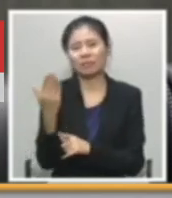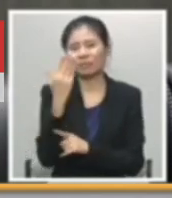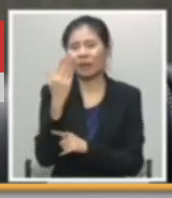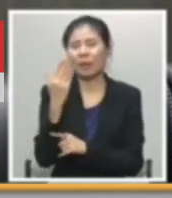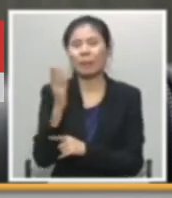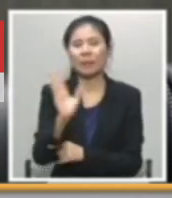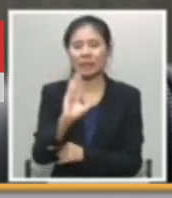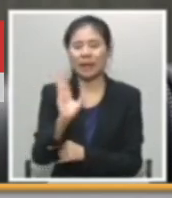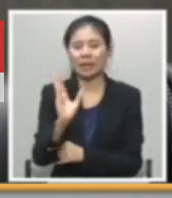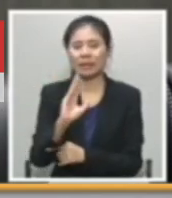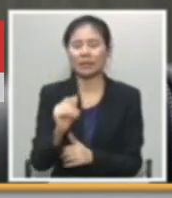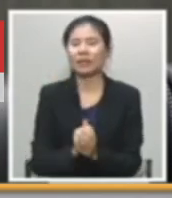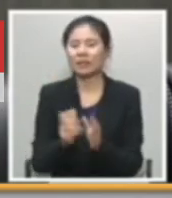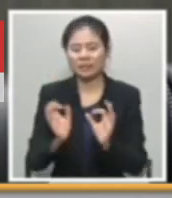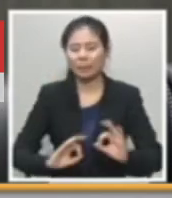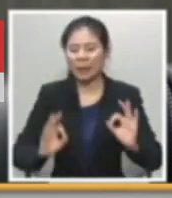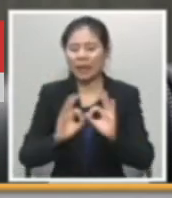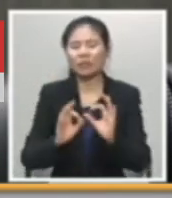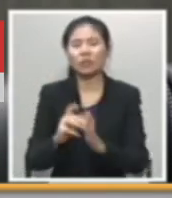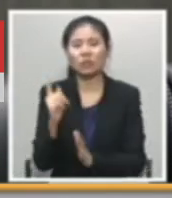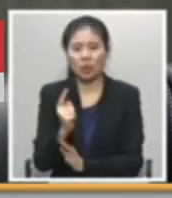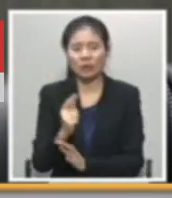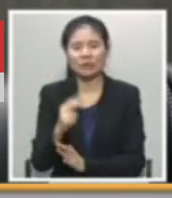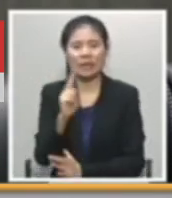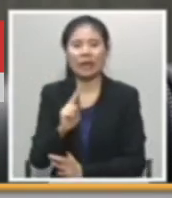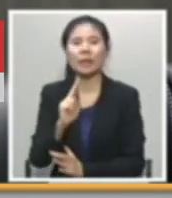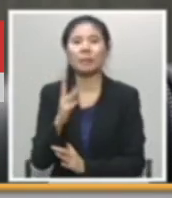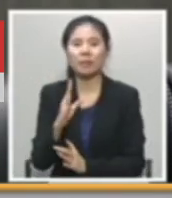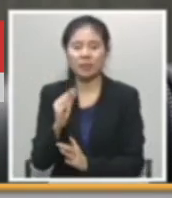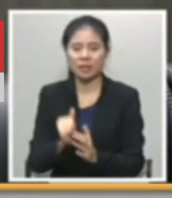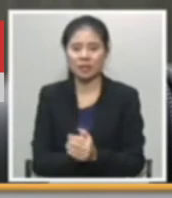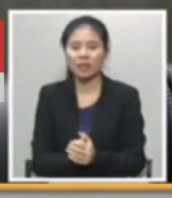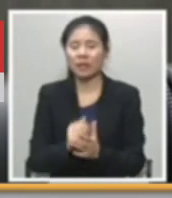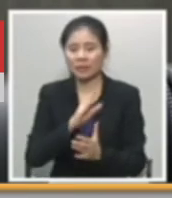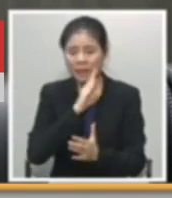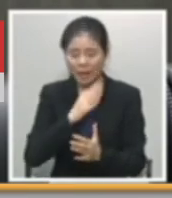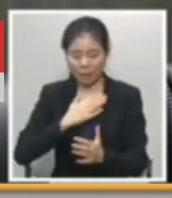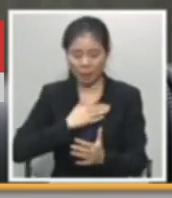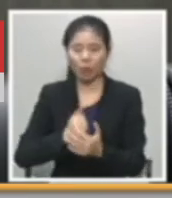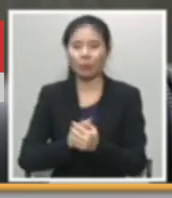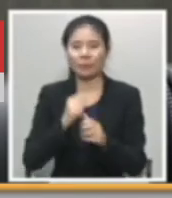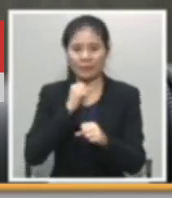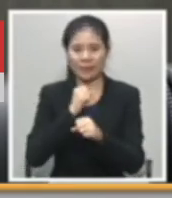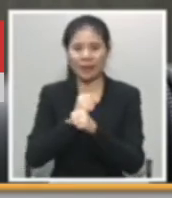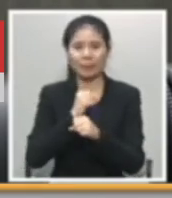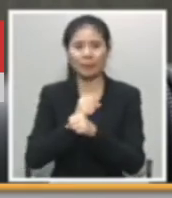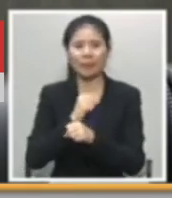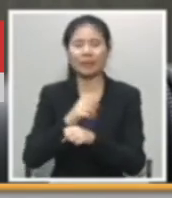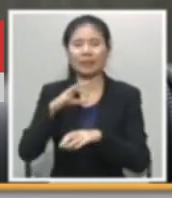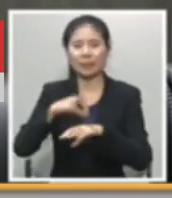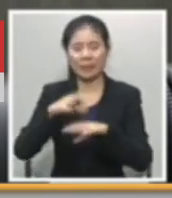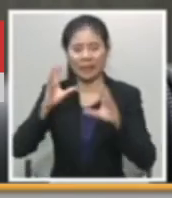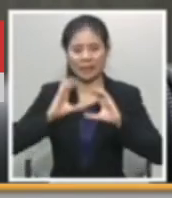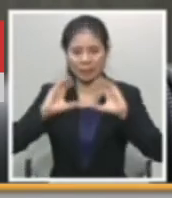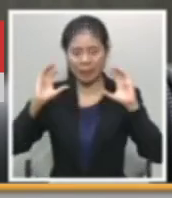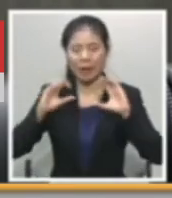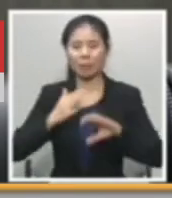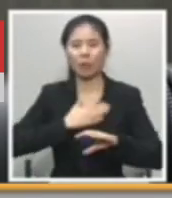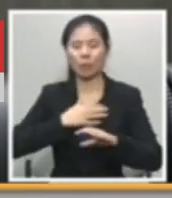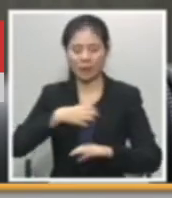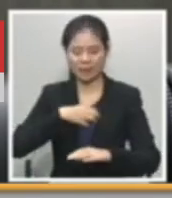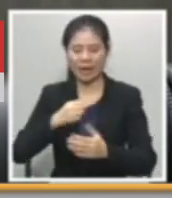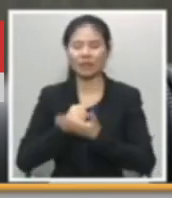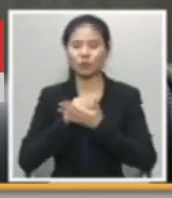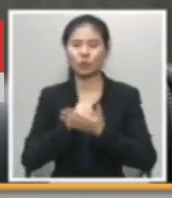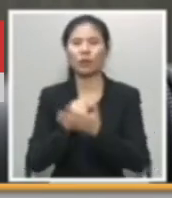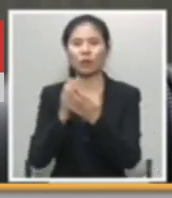เฉินจำเป็นเร่งด่วนถ้าผมเป็นรัฐบาลผมจะช่วยเกษตรกรซึ่งเป็น